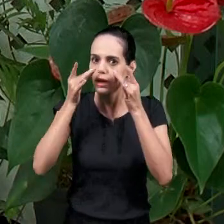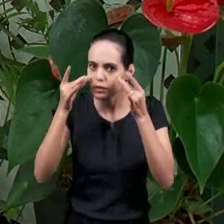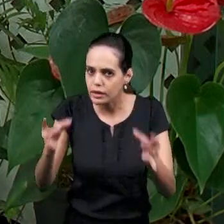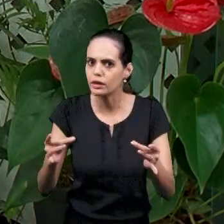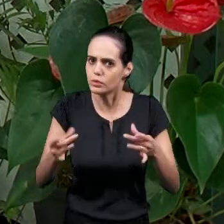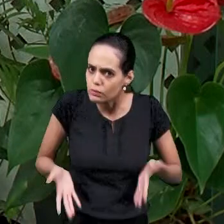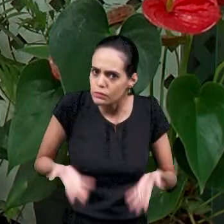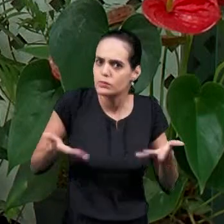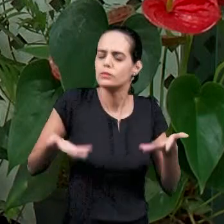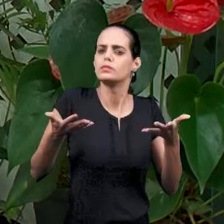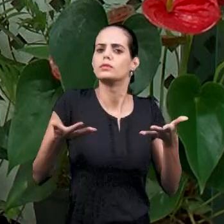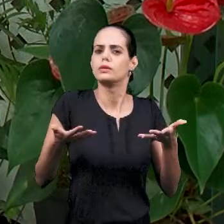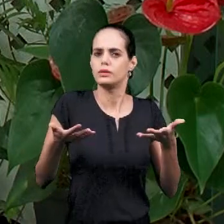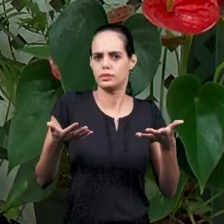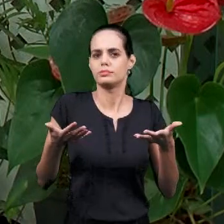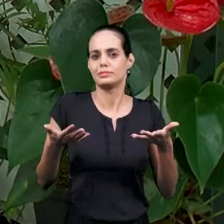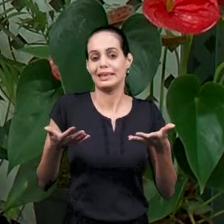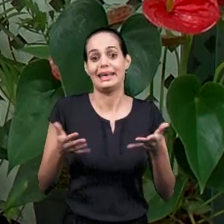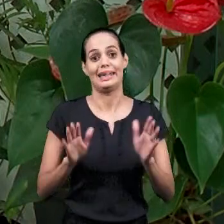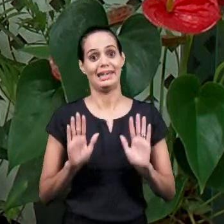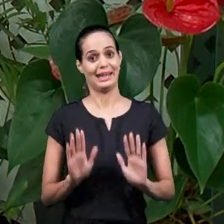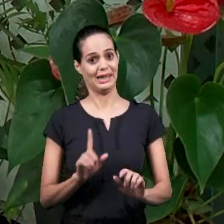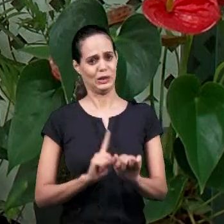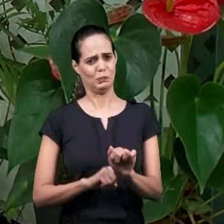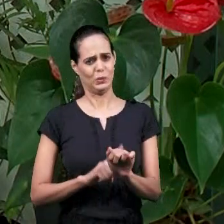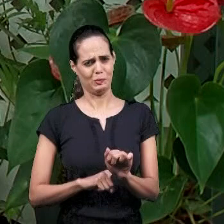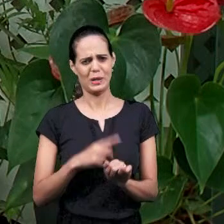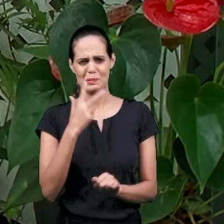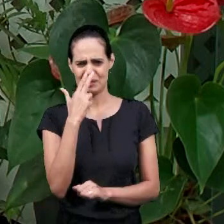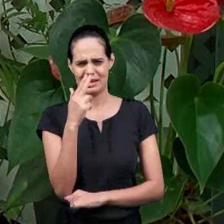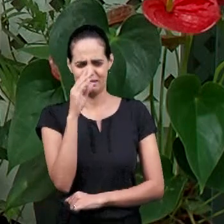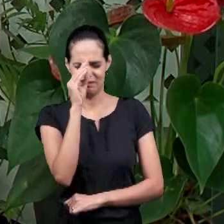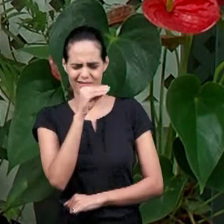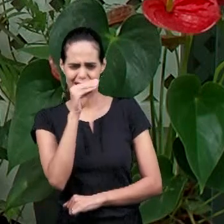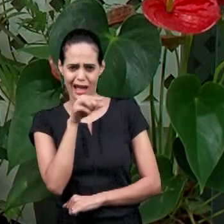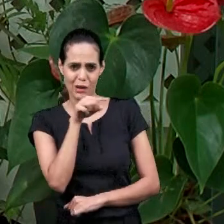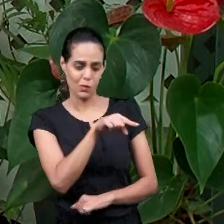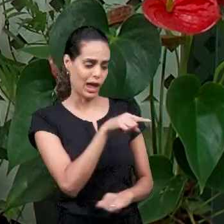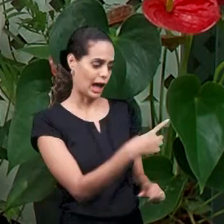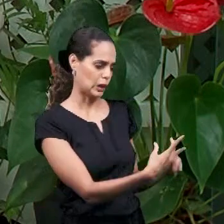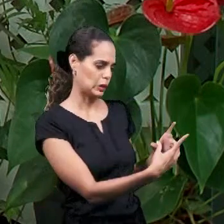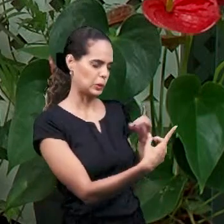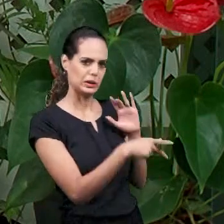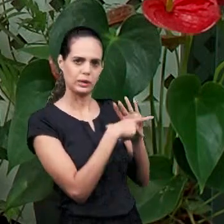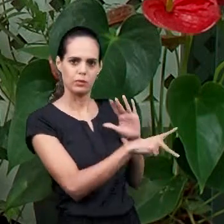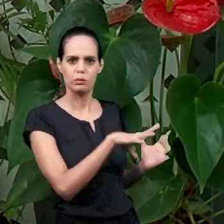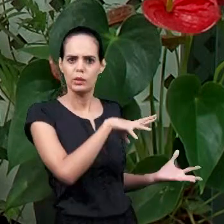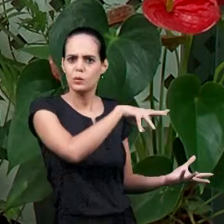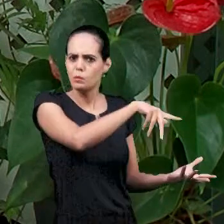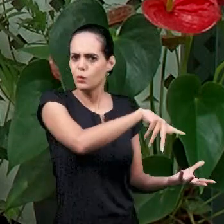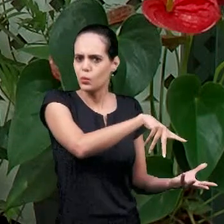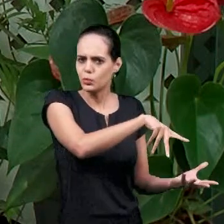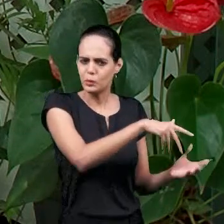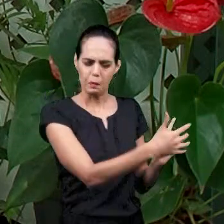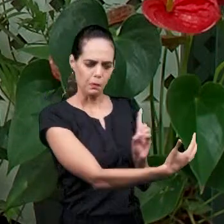cela, entre des doctrines, des enseignements qui sont complètement